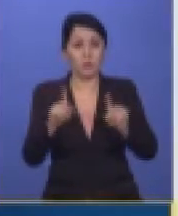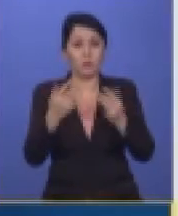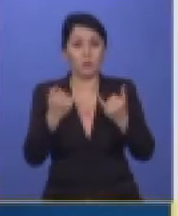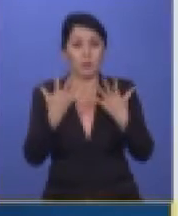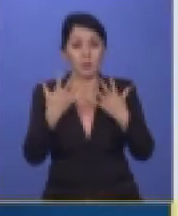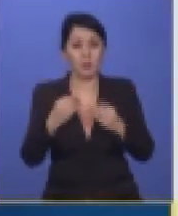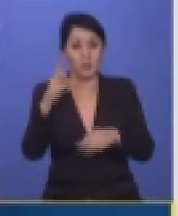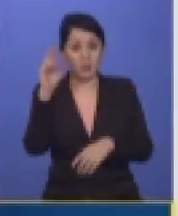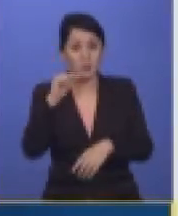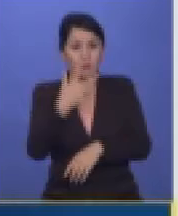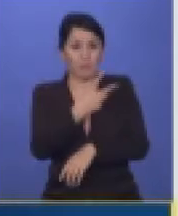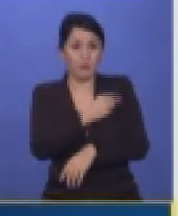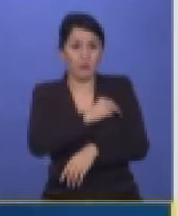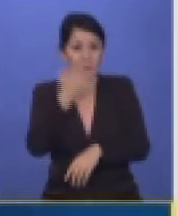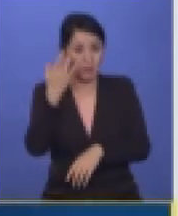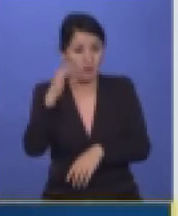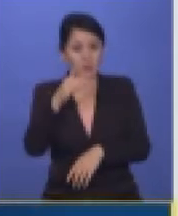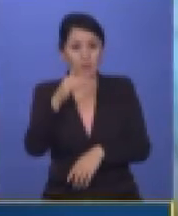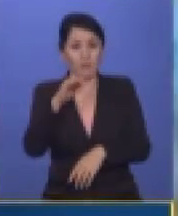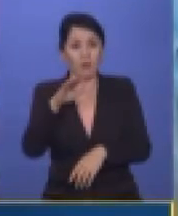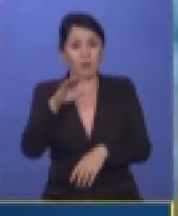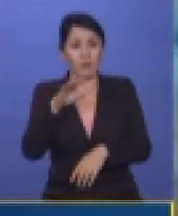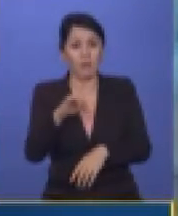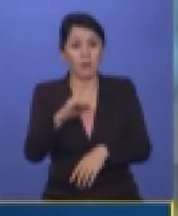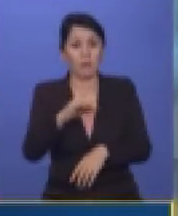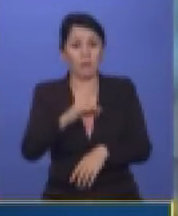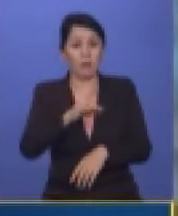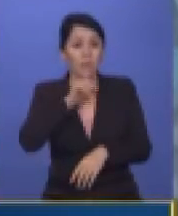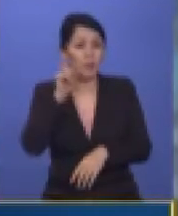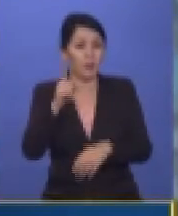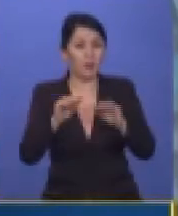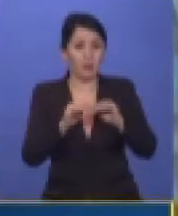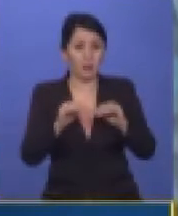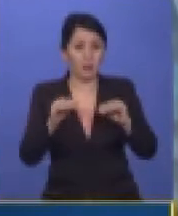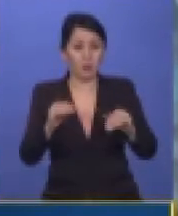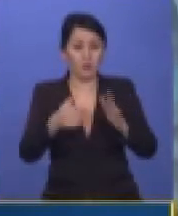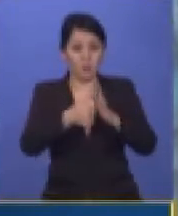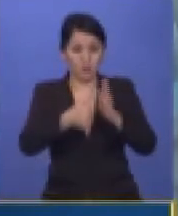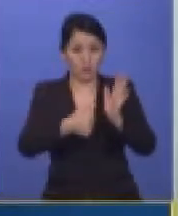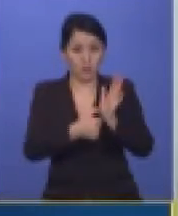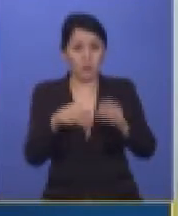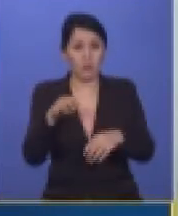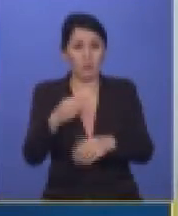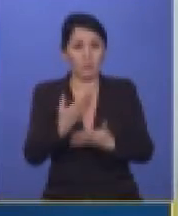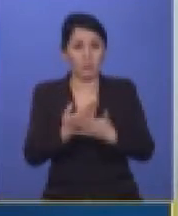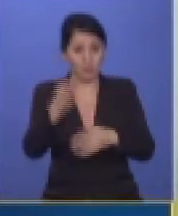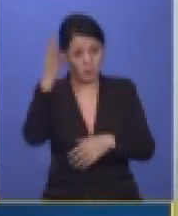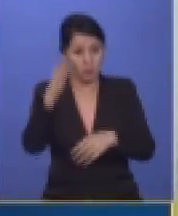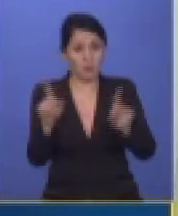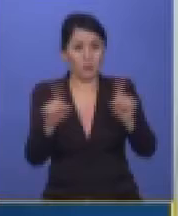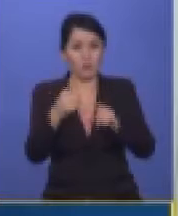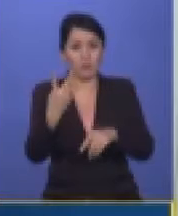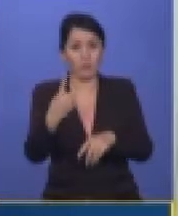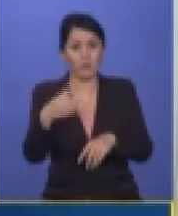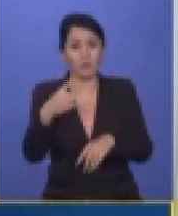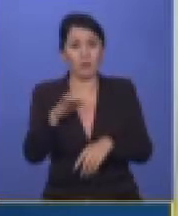что на сегодняшний день количество привитых американской вакциной Pfizer подростков в стране достигло 600 тысяч. Напомним, что с